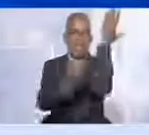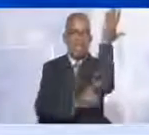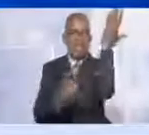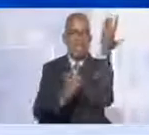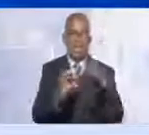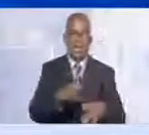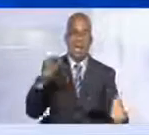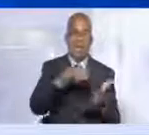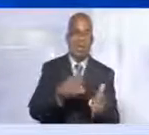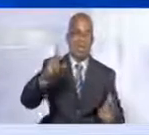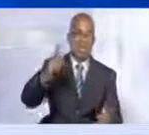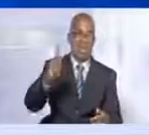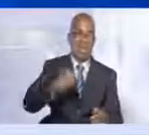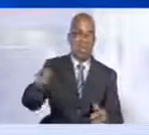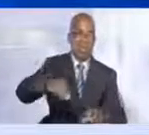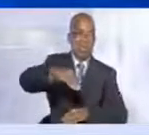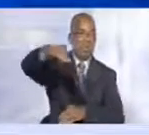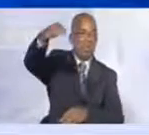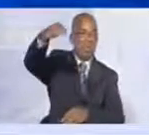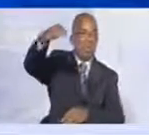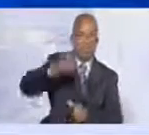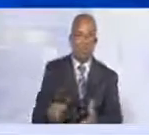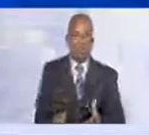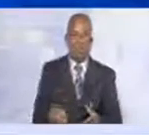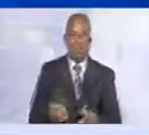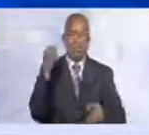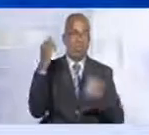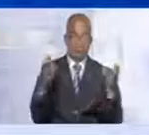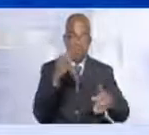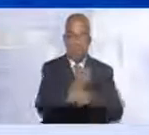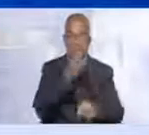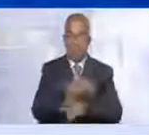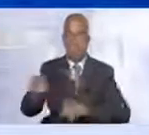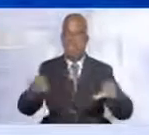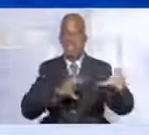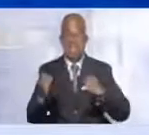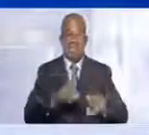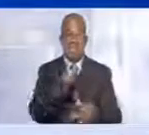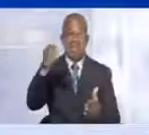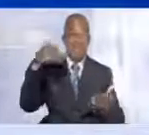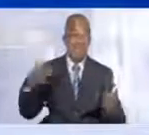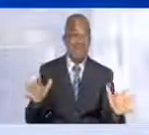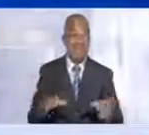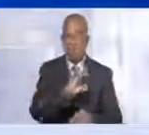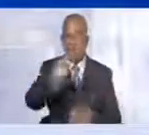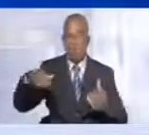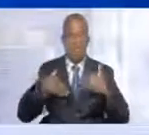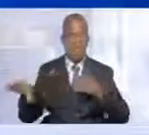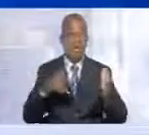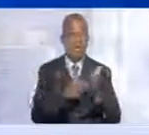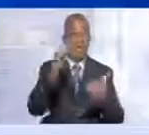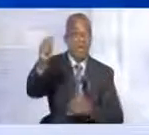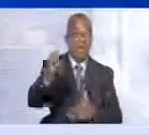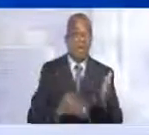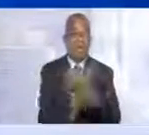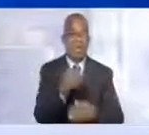de Kounairi dans le Béré est en plein chantier pour son développement. D'importants projets ont été réalisés par le conseil régional